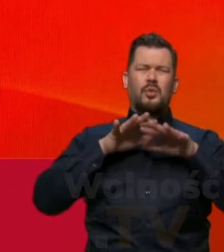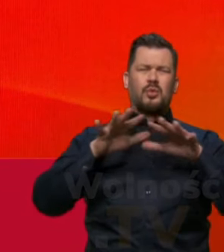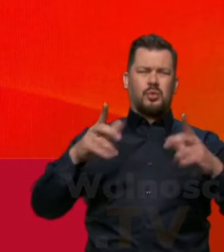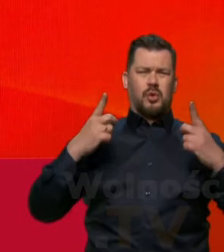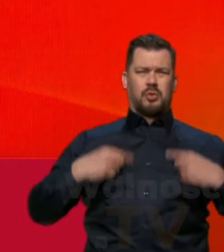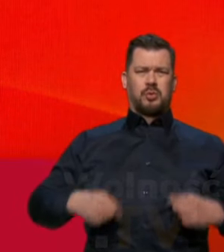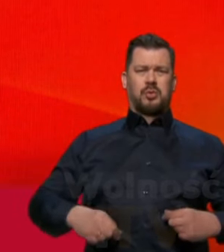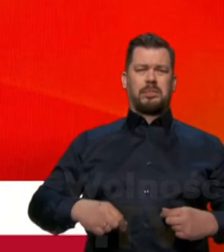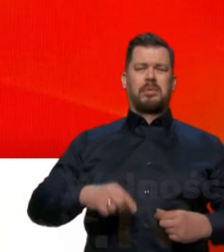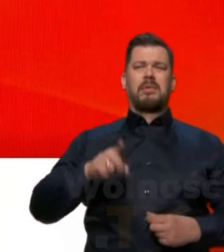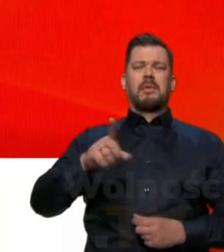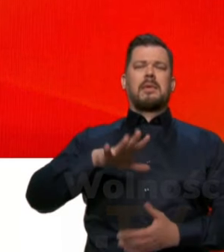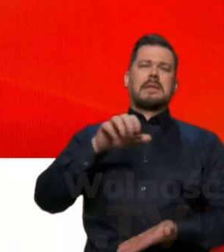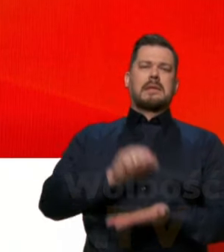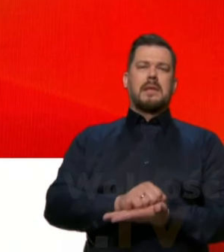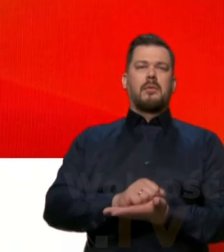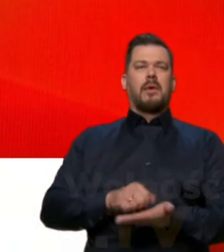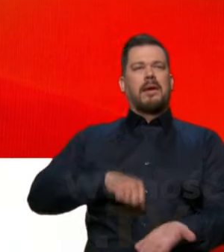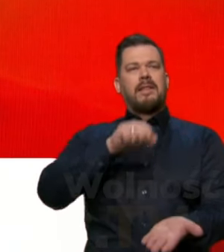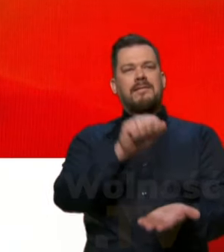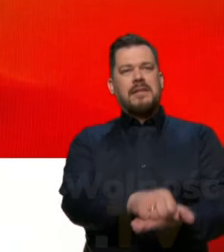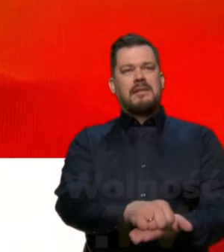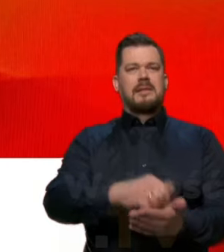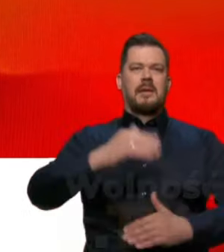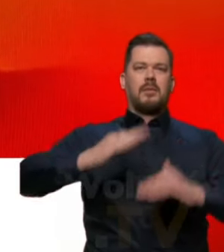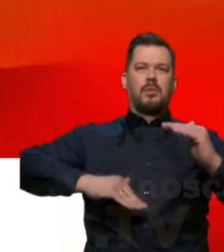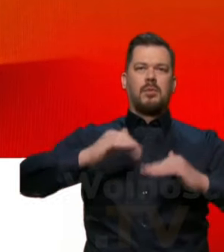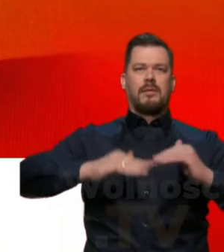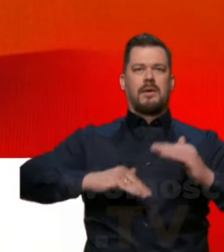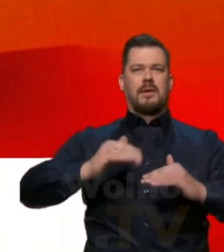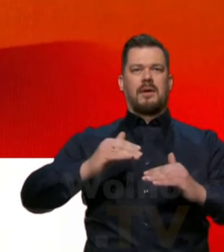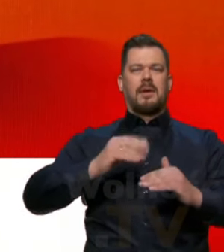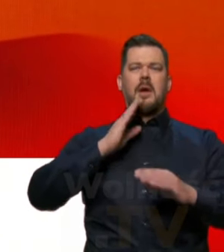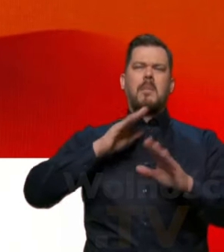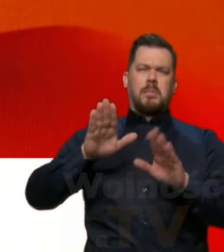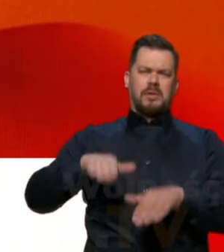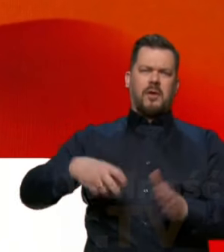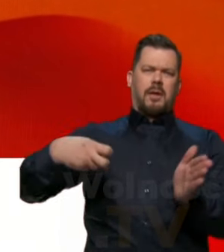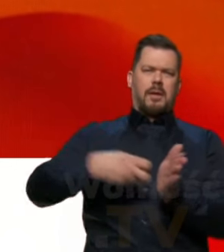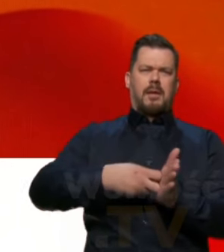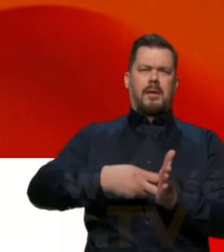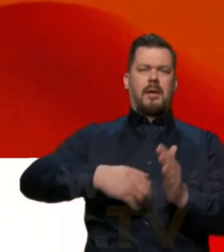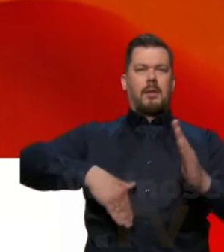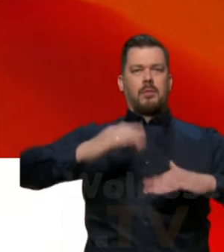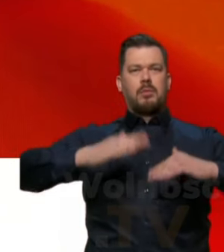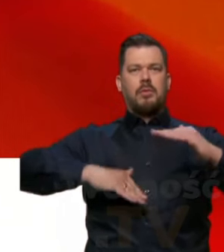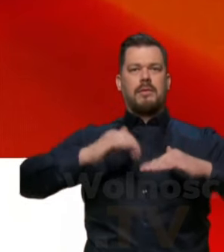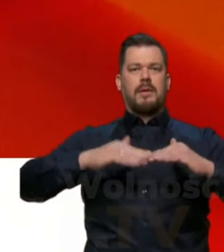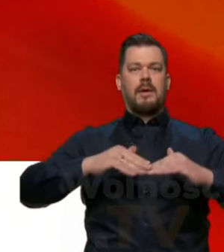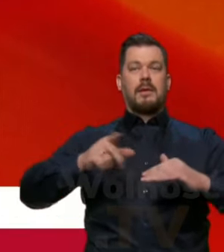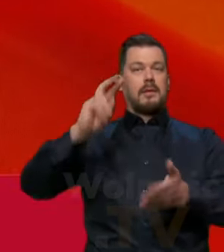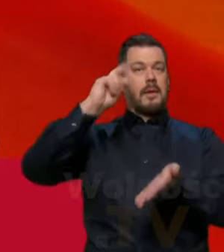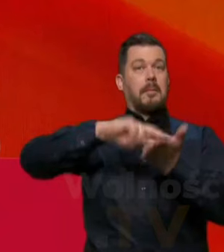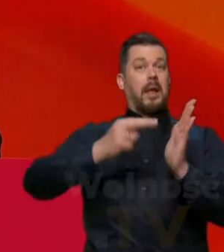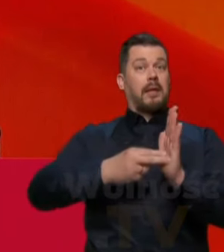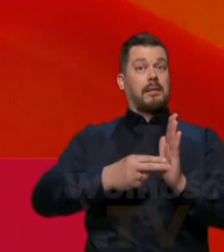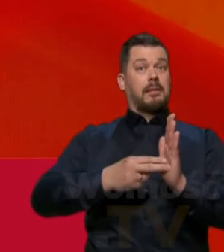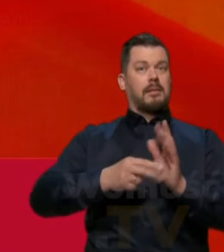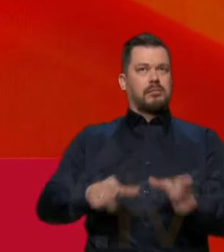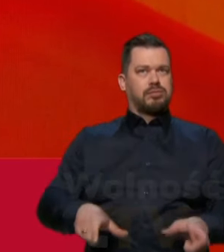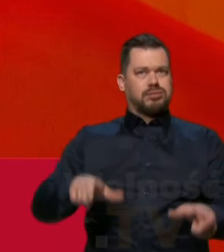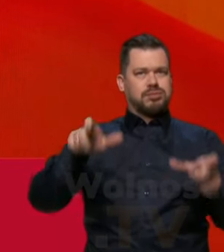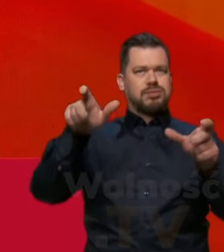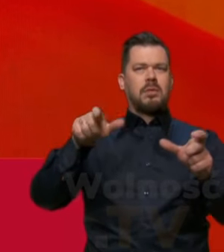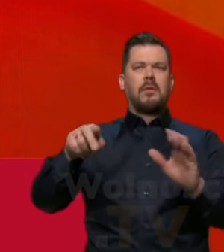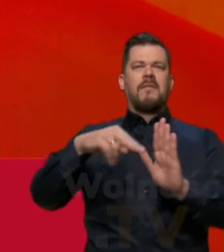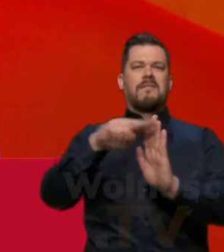które zajmowały się inwestycjami miejskimi, wydawaniem pozwoleń budowlanych, zatwierdzaniem planów, wydawaniem